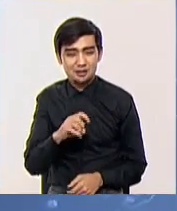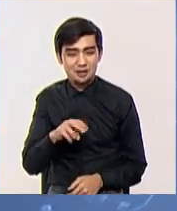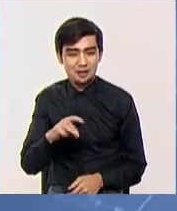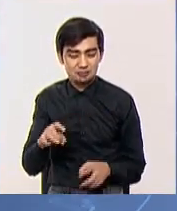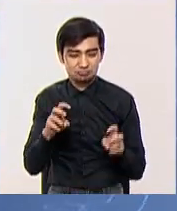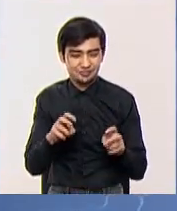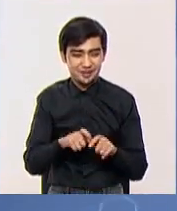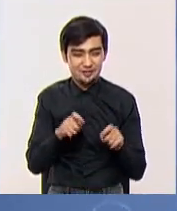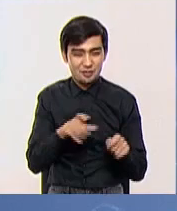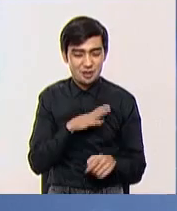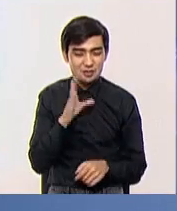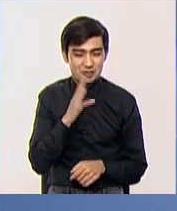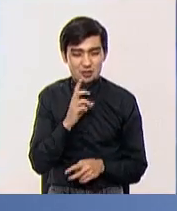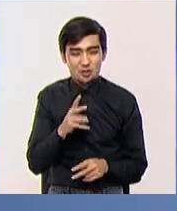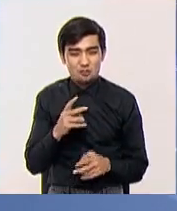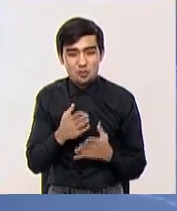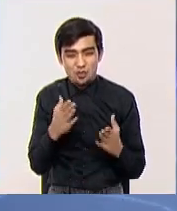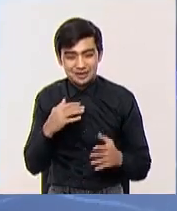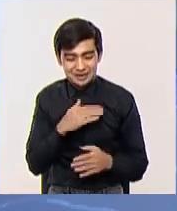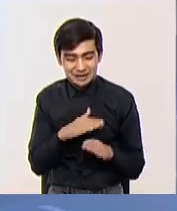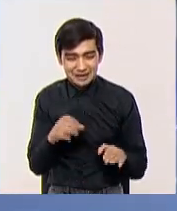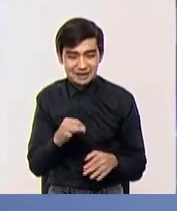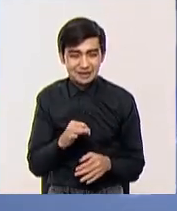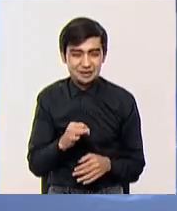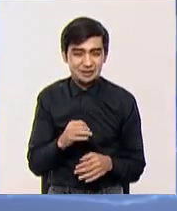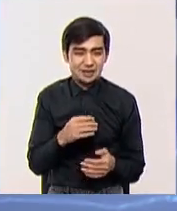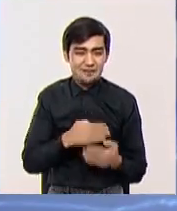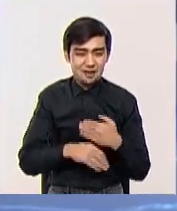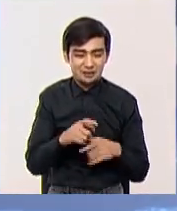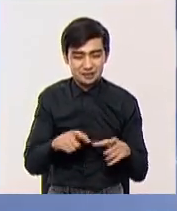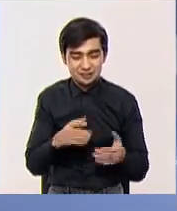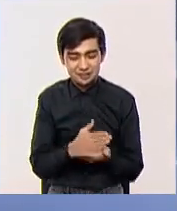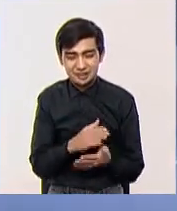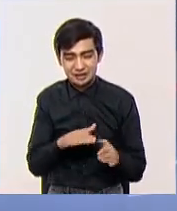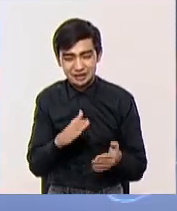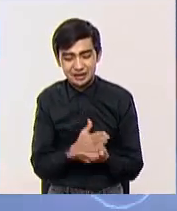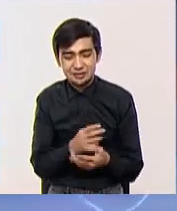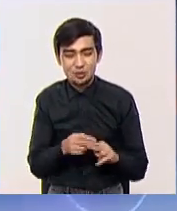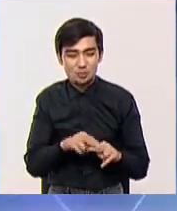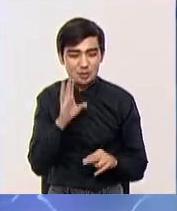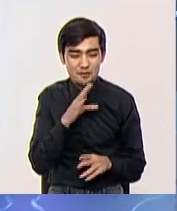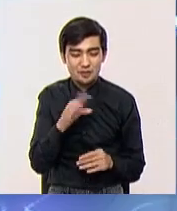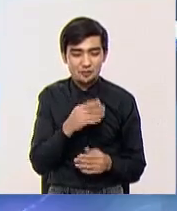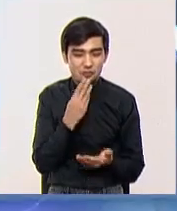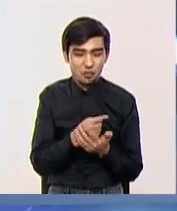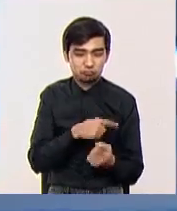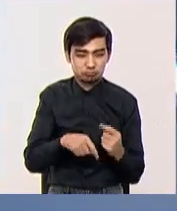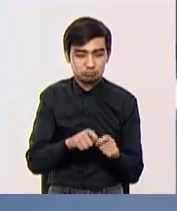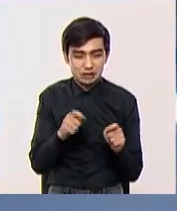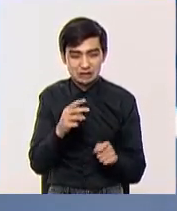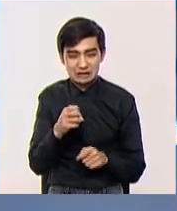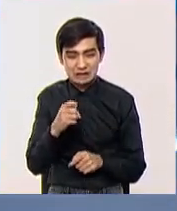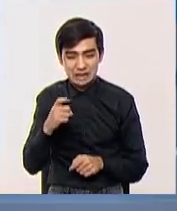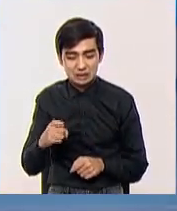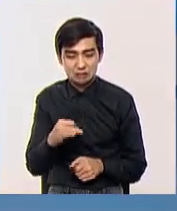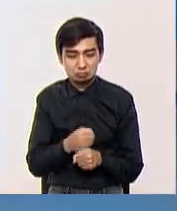көп балалы және мүгедек балалары бар аналар тігін цехын ашып, өз істерімен айналысып жатыр. Өмірлерін 100%-ға өзгеріп жатқан бұл жандар